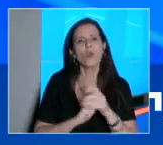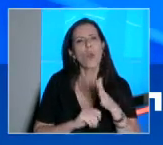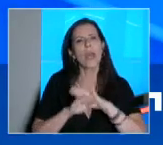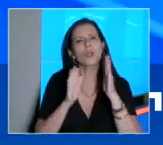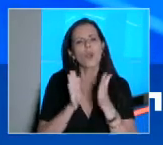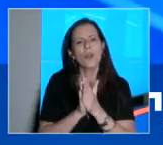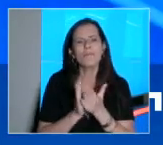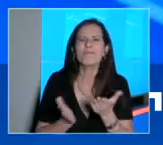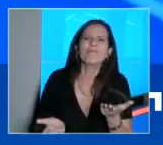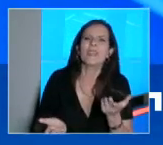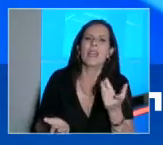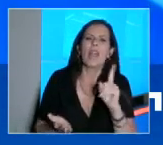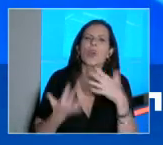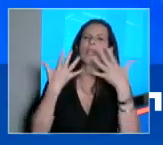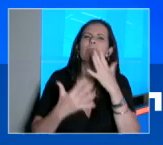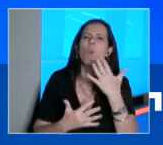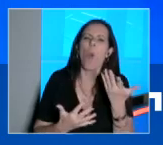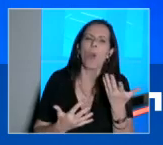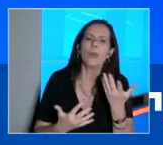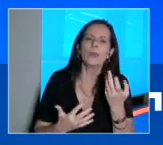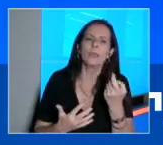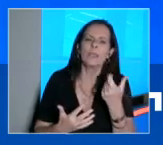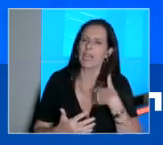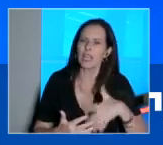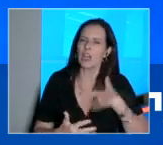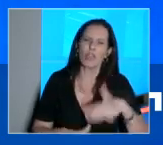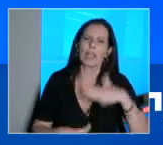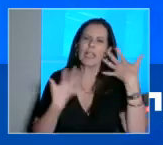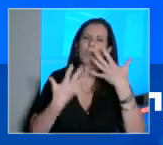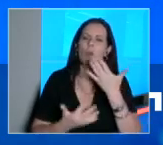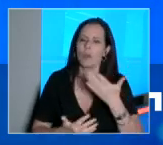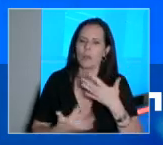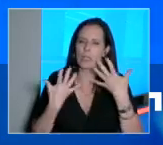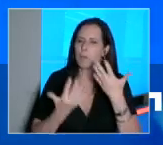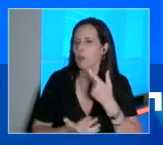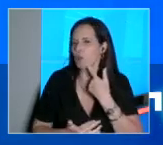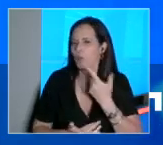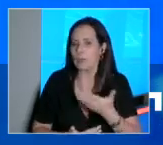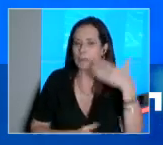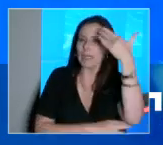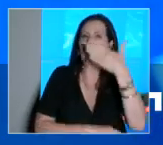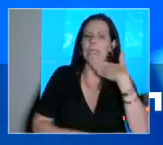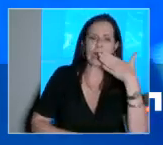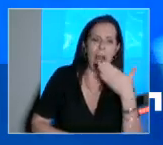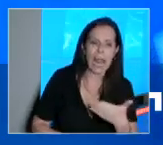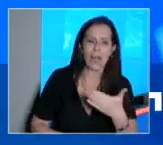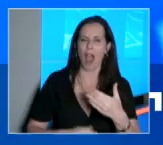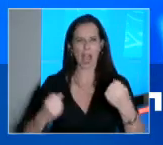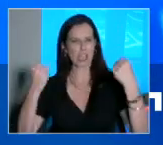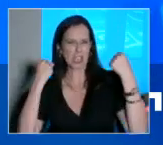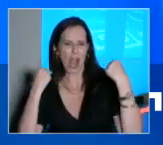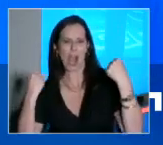את כל התדמית, לא יודע, את כל האתוס הישראלי שאולי טיפה אני הרגשתי שגדלתי עליו. בסדר? האתוס הישראלי שאומר, מדינת ישראל,